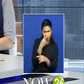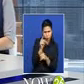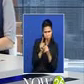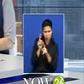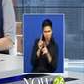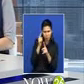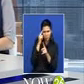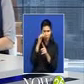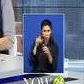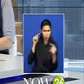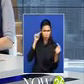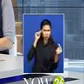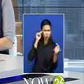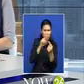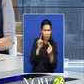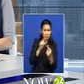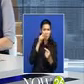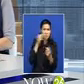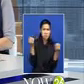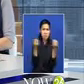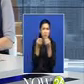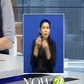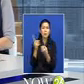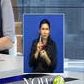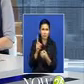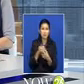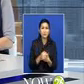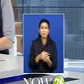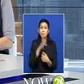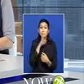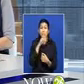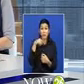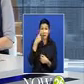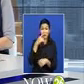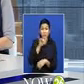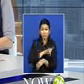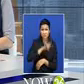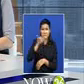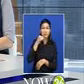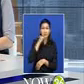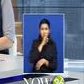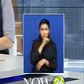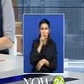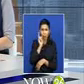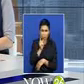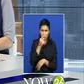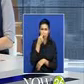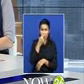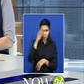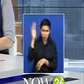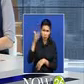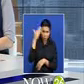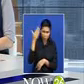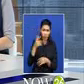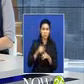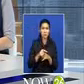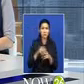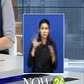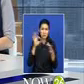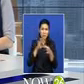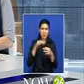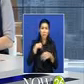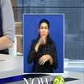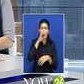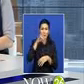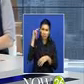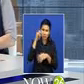จะขึ้นฝั่งเมื่อไหร่แล้วก็จะมีผลหนักแค่ไหนนะครับ ส่วนคุณผู้ชมที่จะเดินทางไปไต้หวันตอนนี้ก็เช็คสภาพอากาศกันก่อนแล้วก็ติดตามเรื่องของการประก